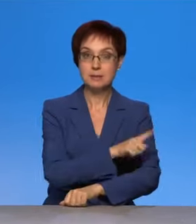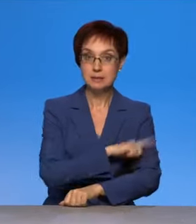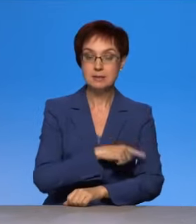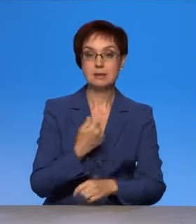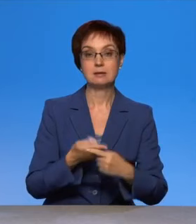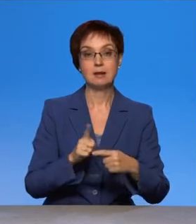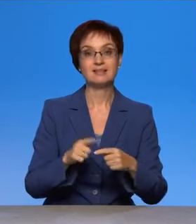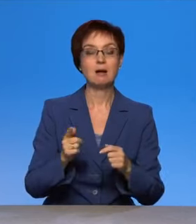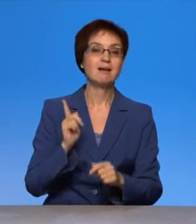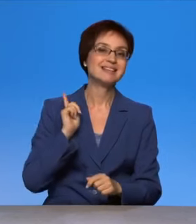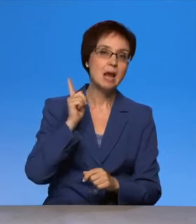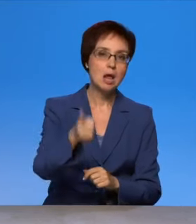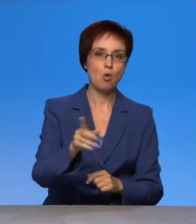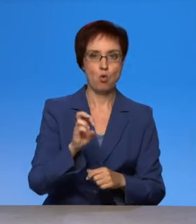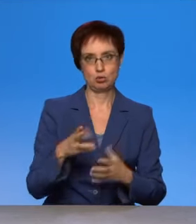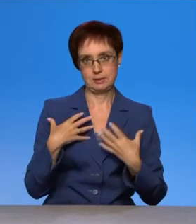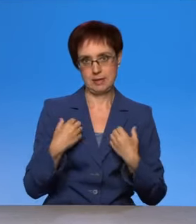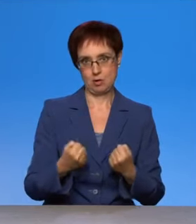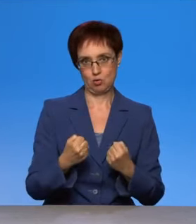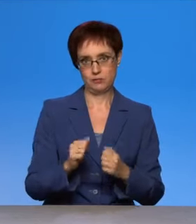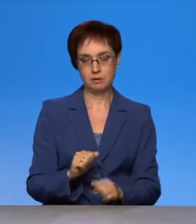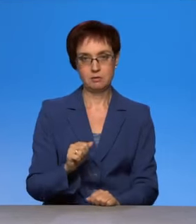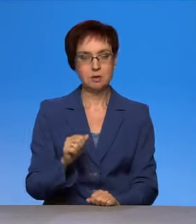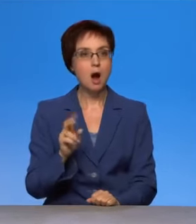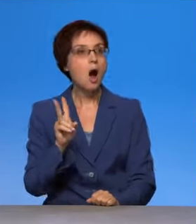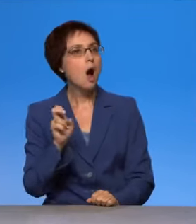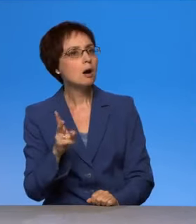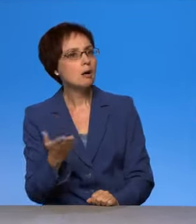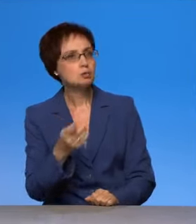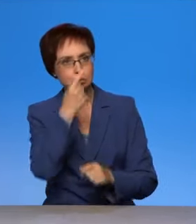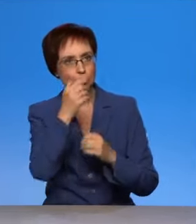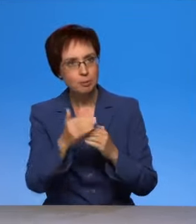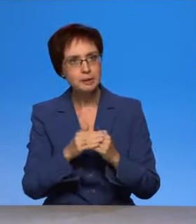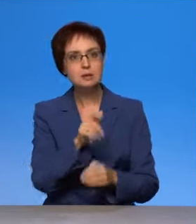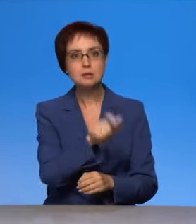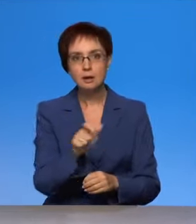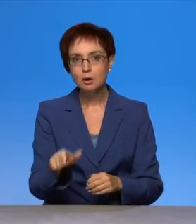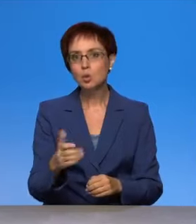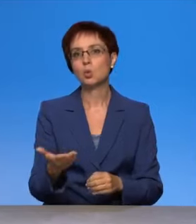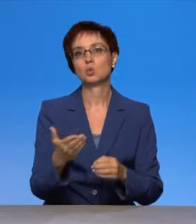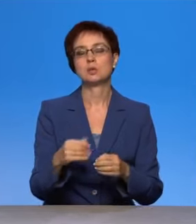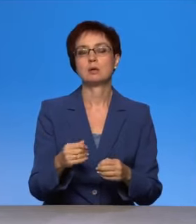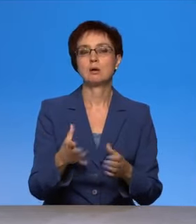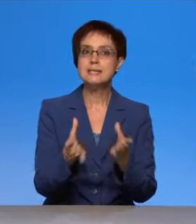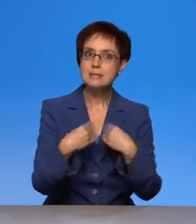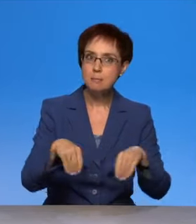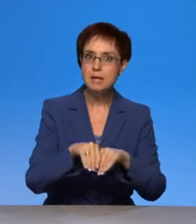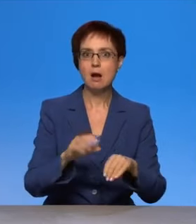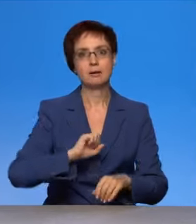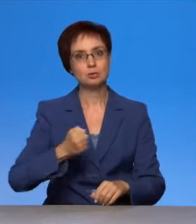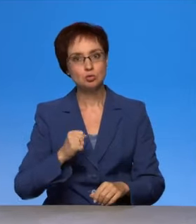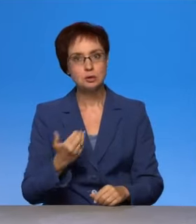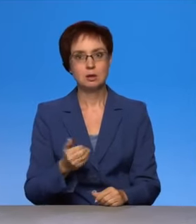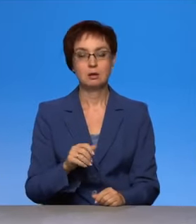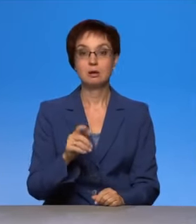люди, окружение, друзья, семья? Тоже же это нужно обязательно, чтобы было? Чем больше вокруг человека людей, тем выше уровень